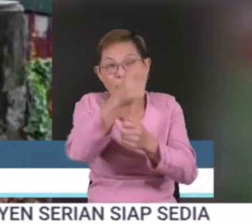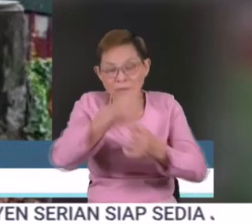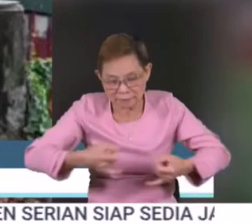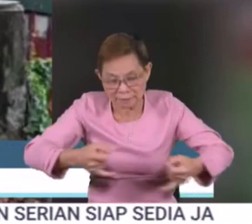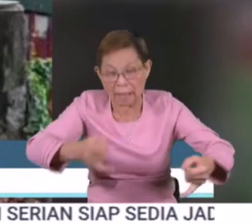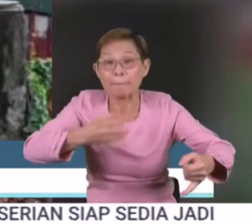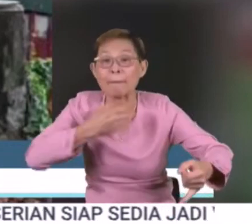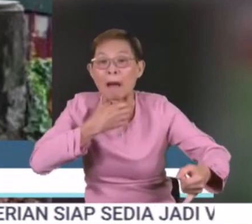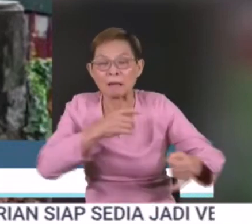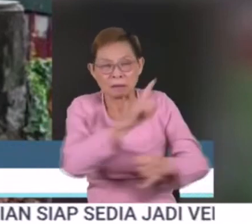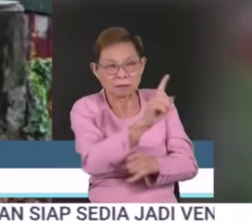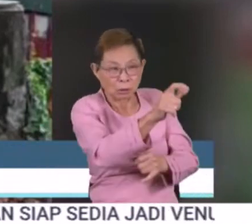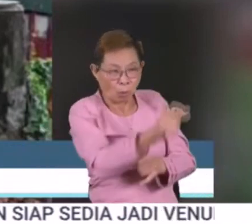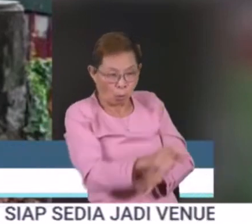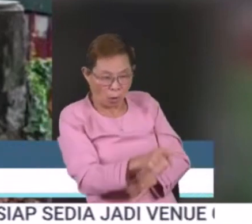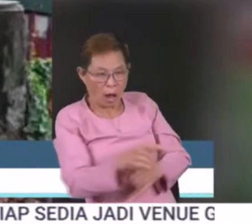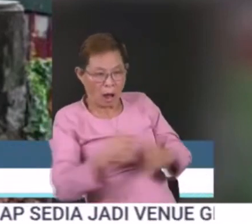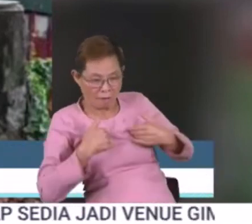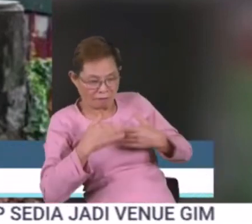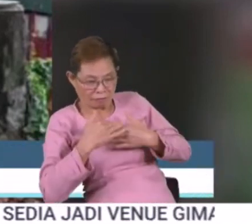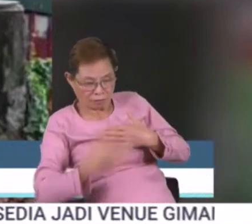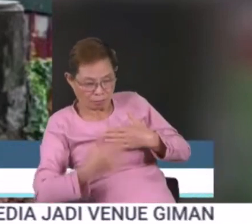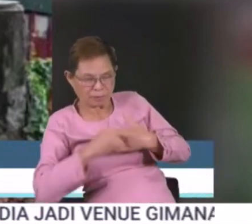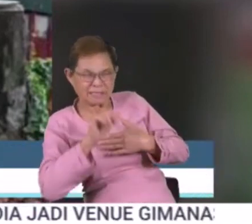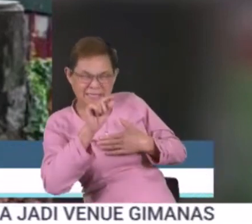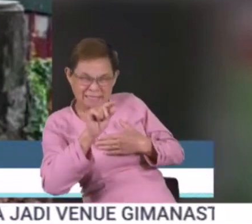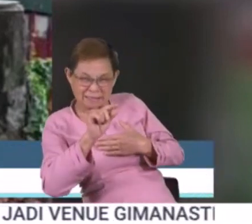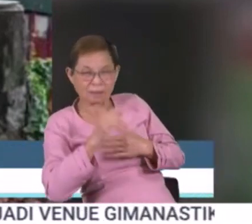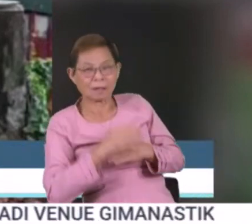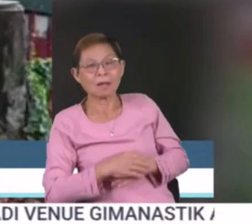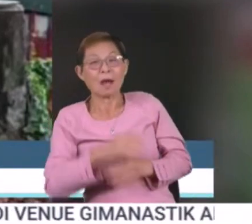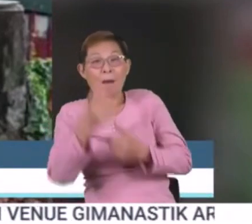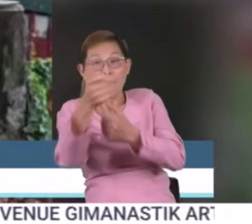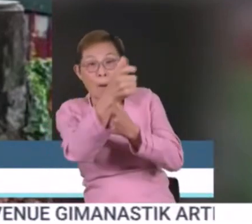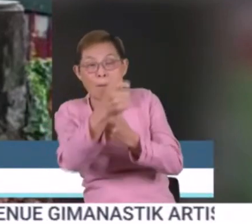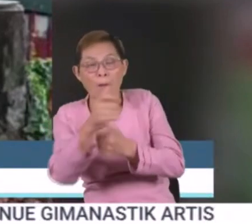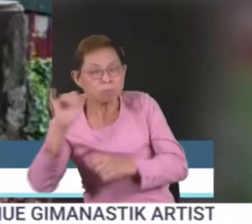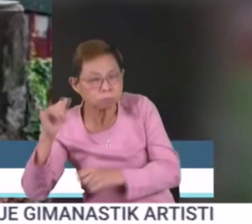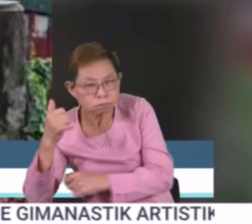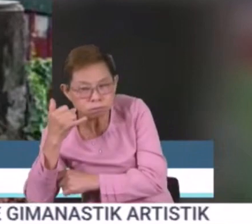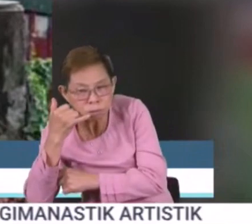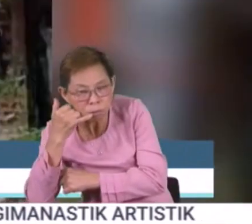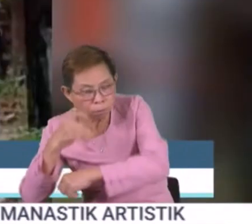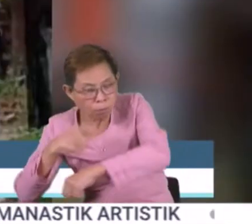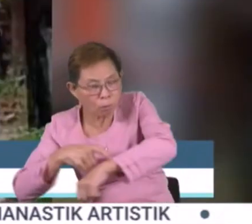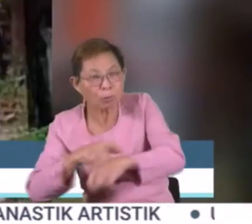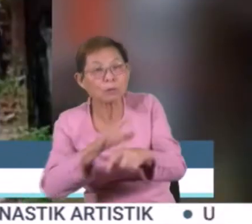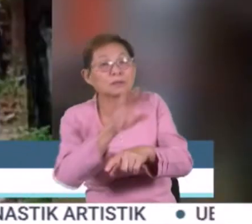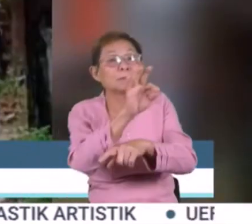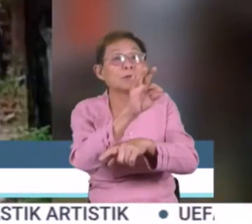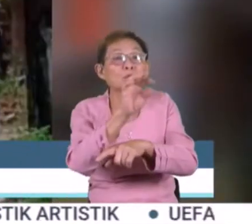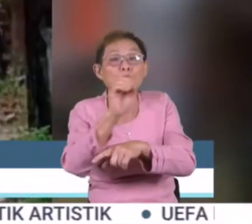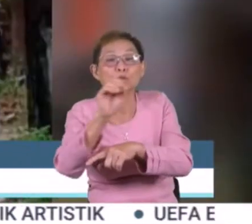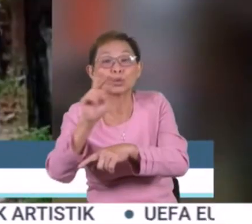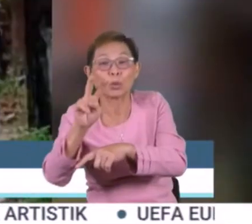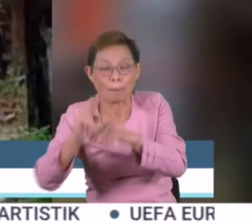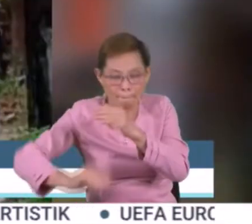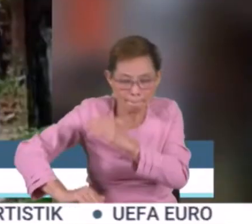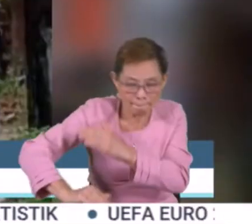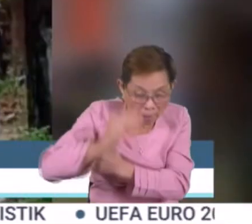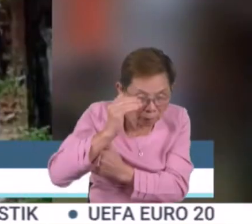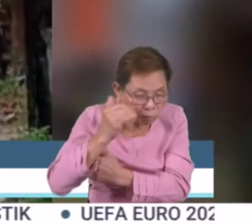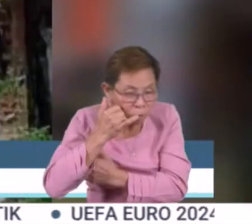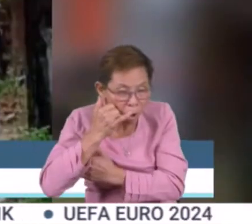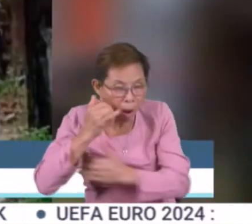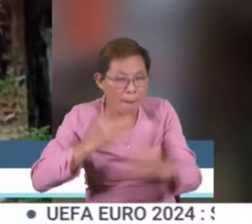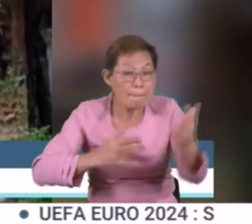Perak berkata seorang dari mangsa mengalami cedera ringan. Pihak bomba menerima panggilan pada pukul 9.02 pagi.